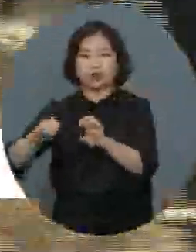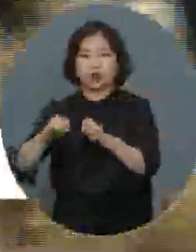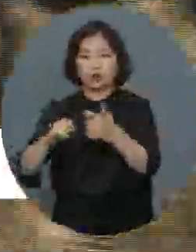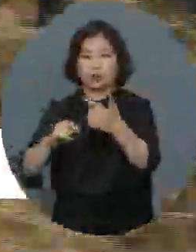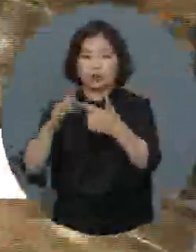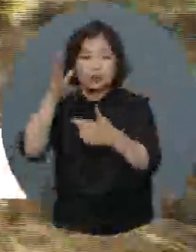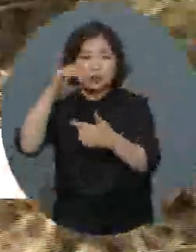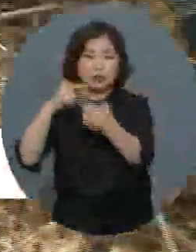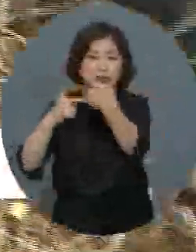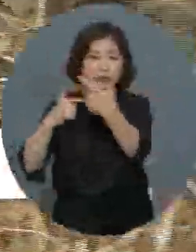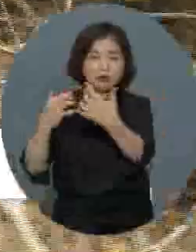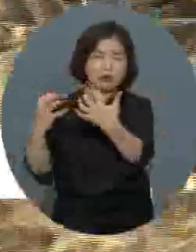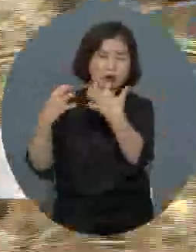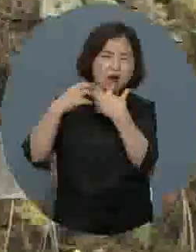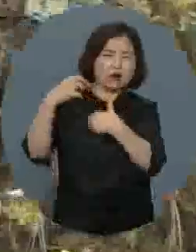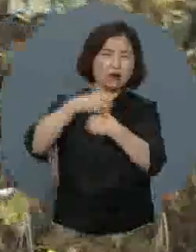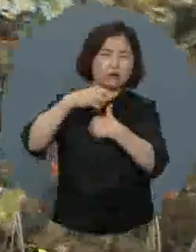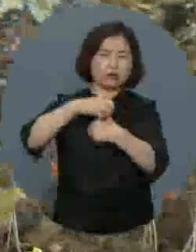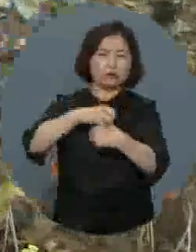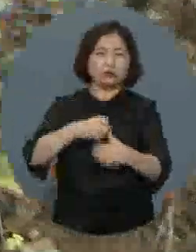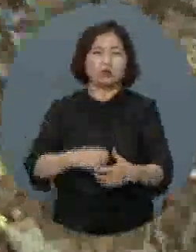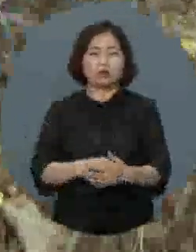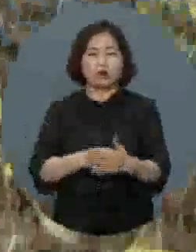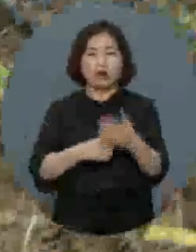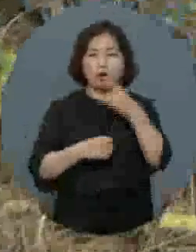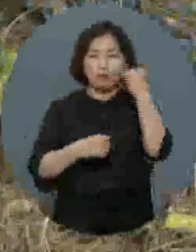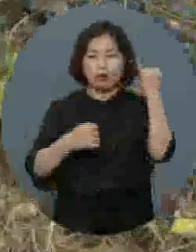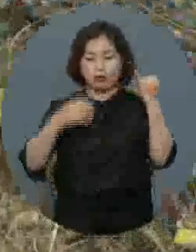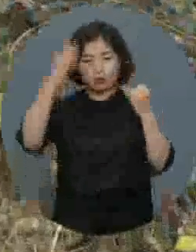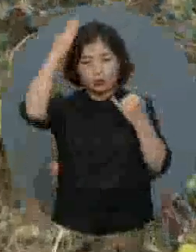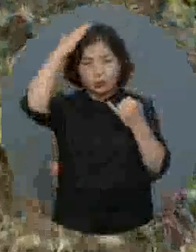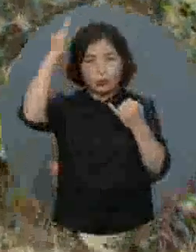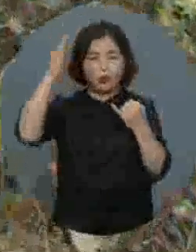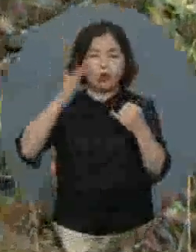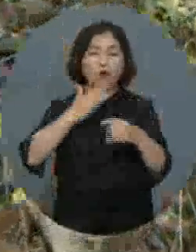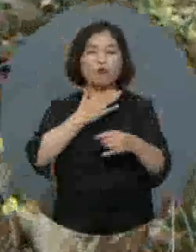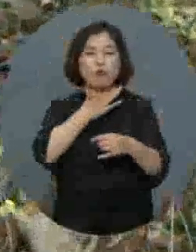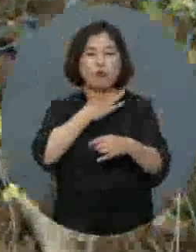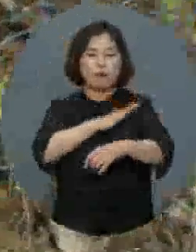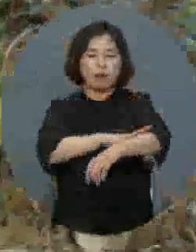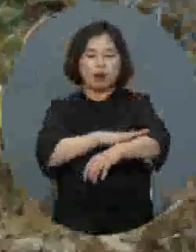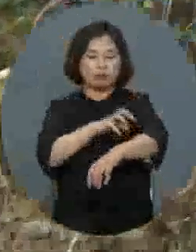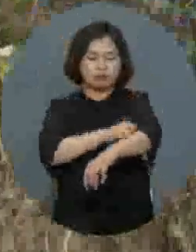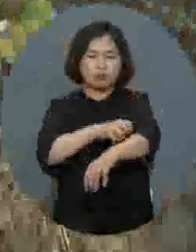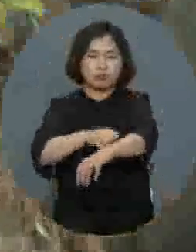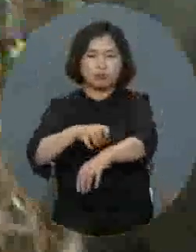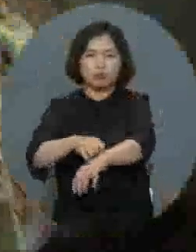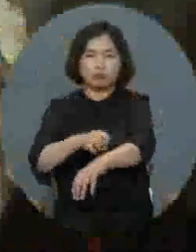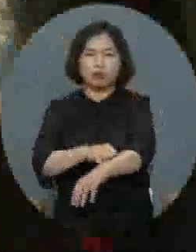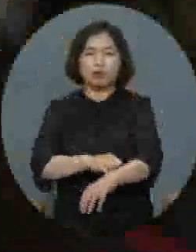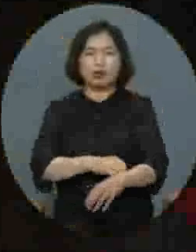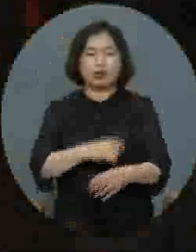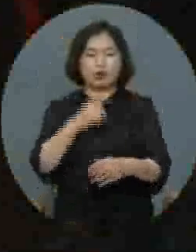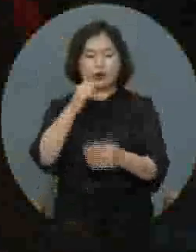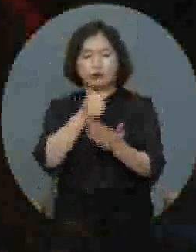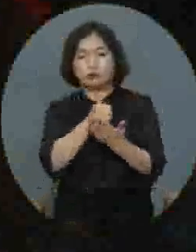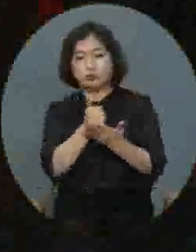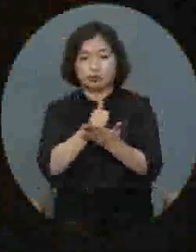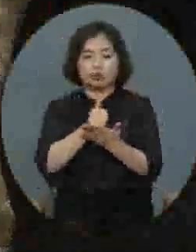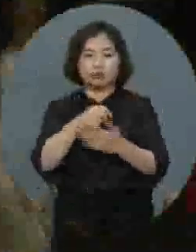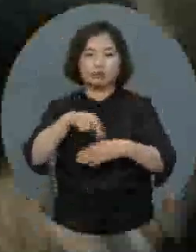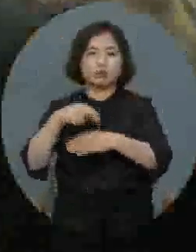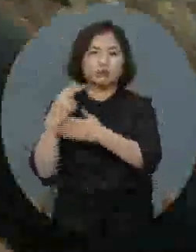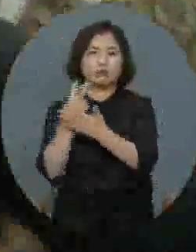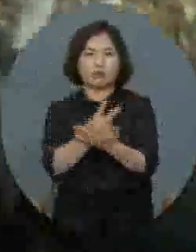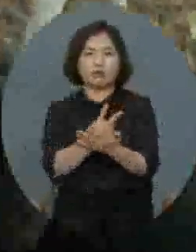에게 공격당하는 사고가 있었습니다 모녀는 정수리부터 뭐 팔 등 온몸을 물 였고 중태에 빠져 병원